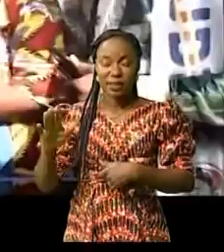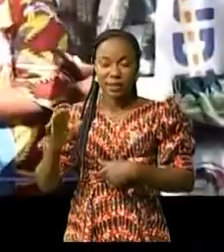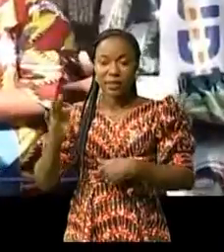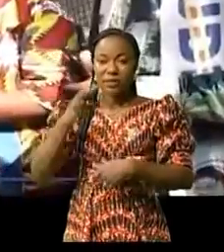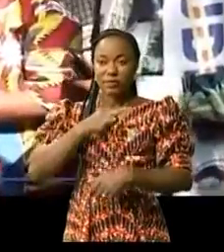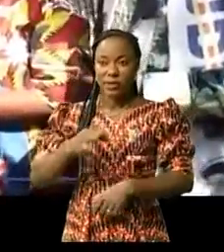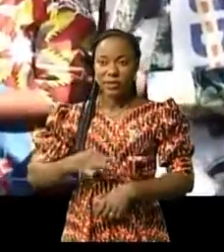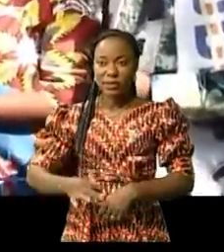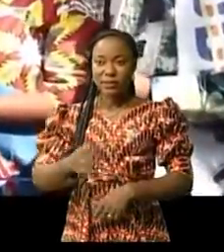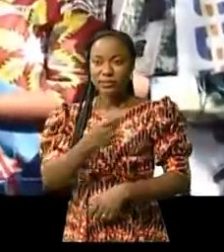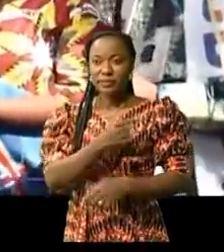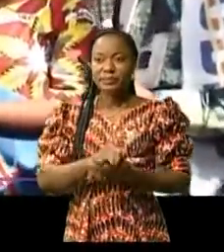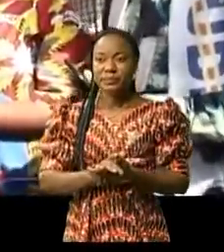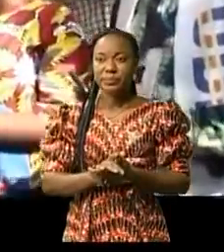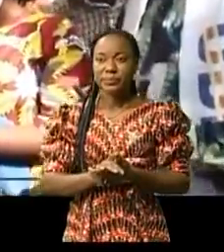disent